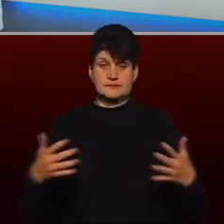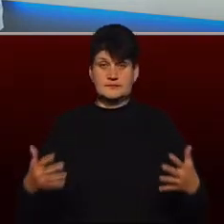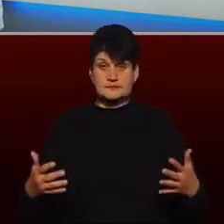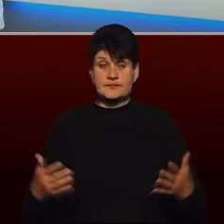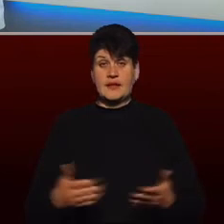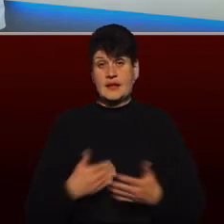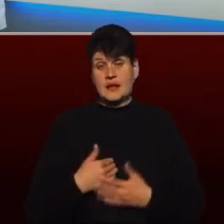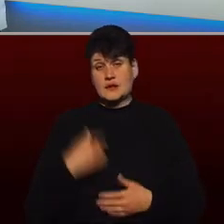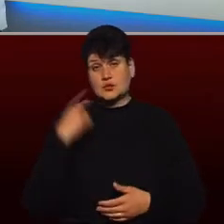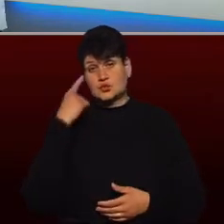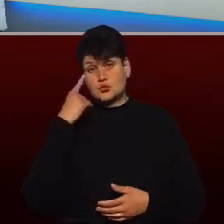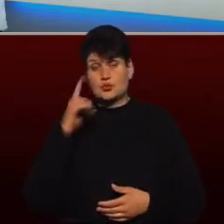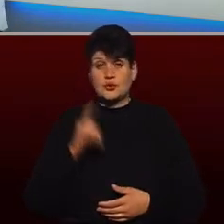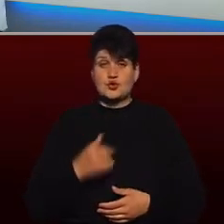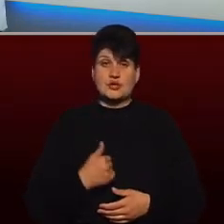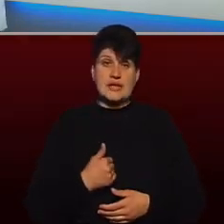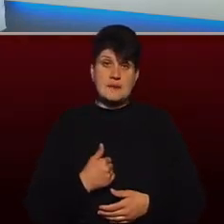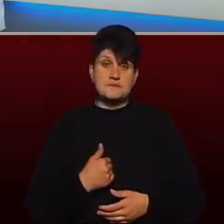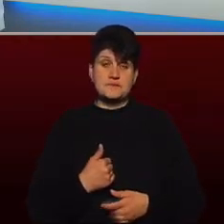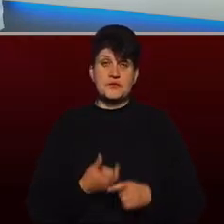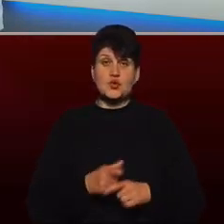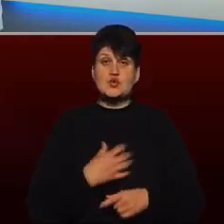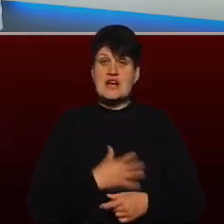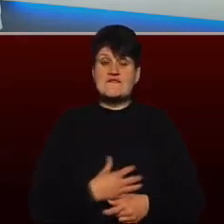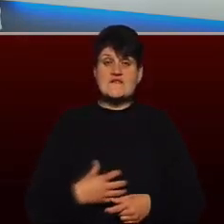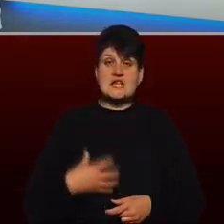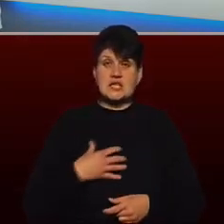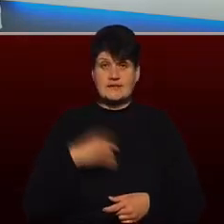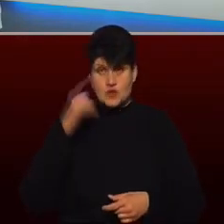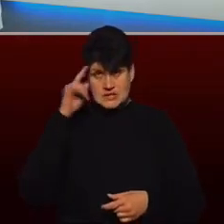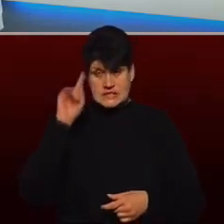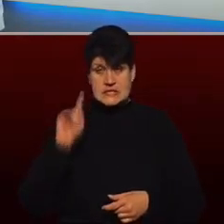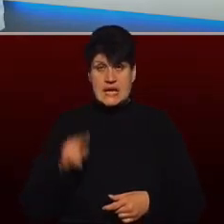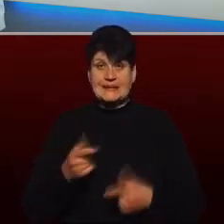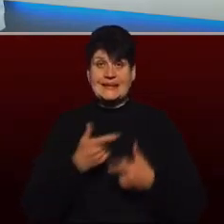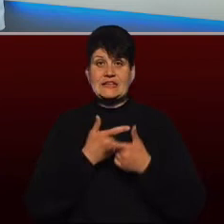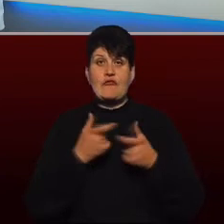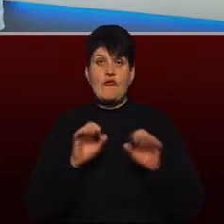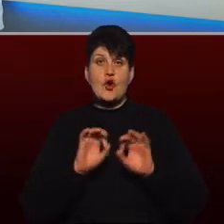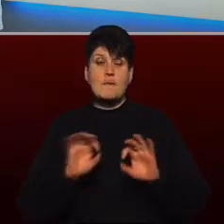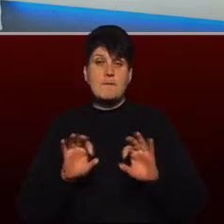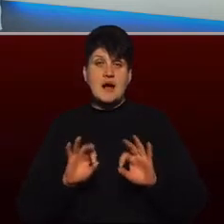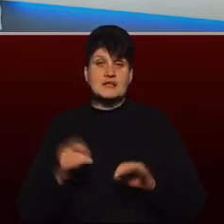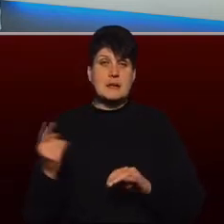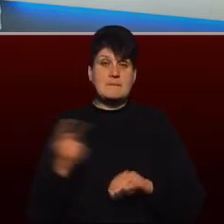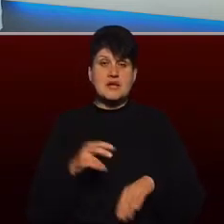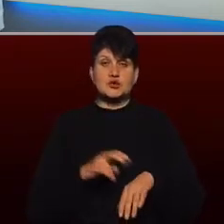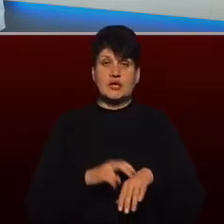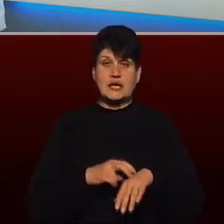що нам дуже важливо знати інформацію від першого лікаря з